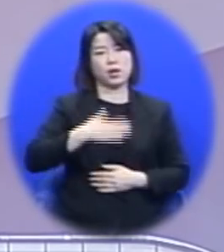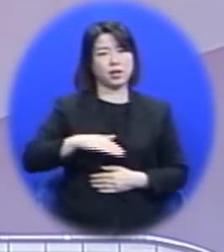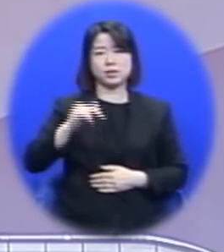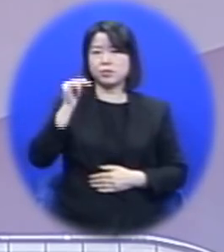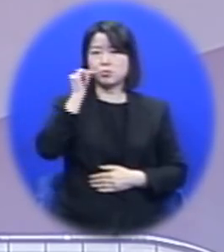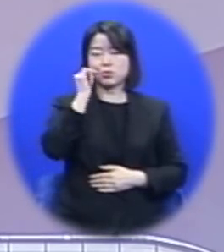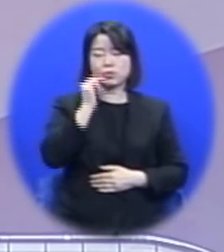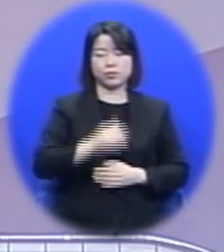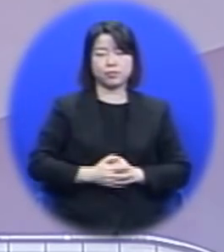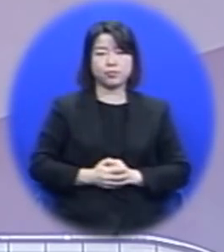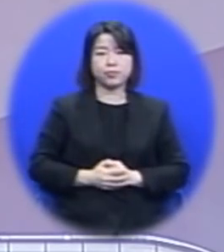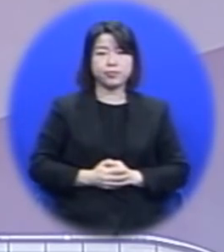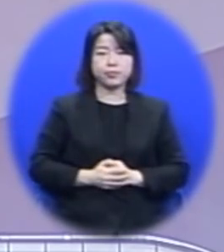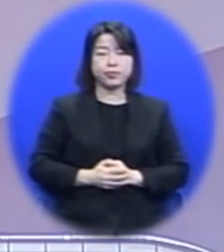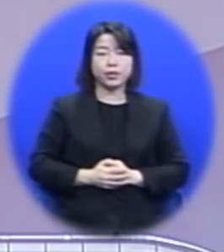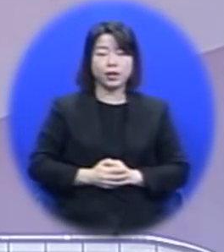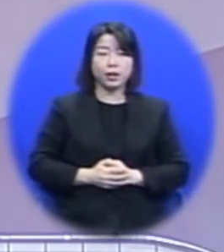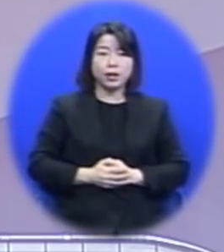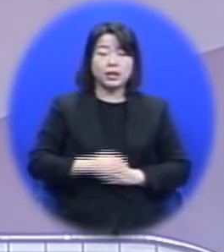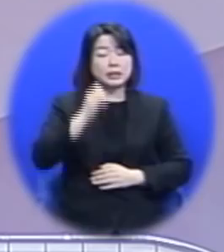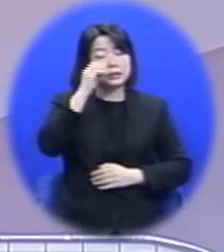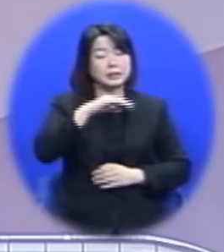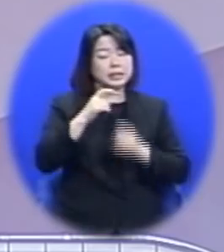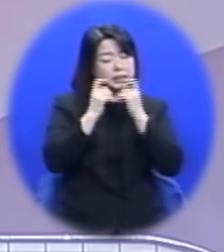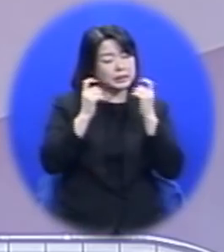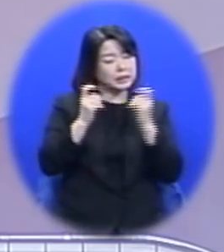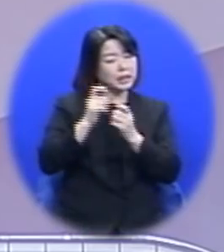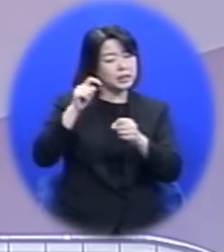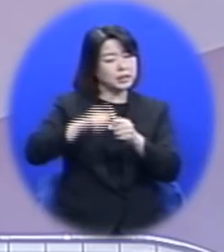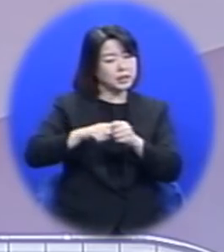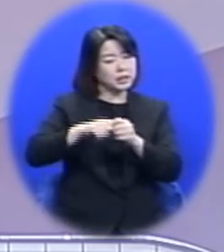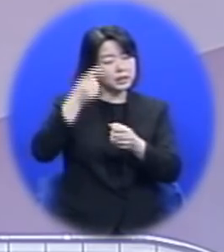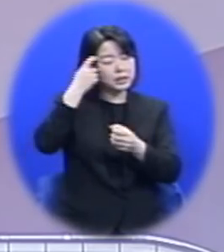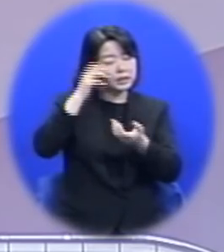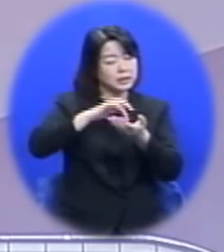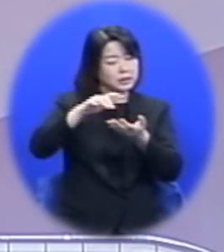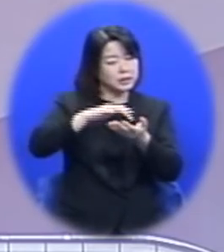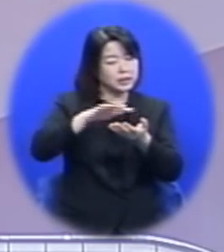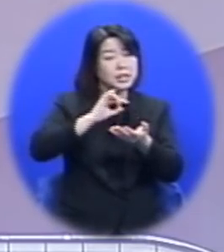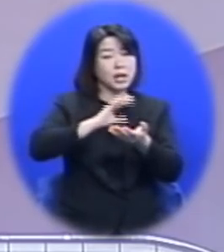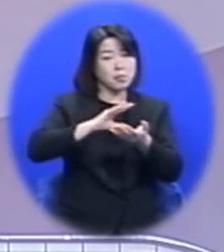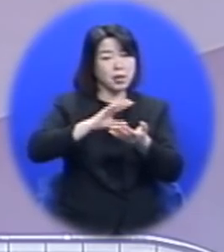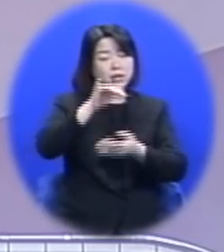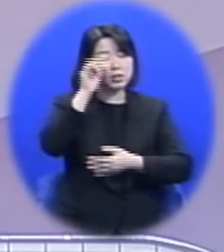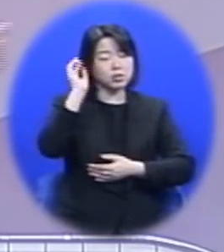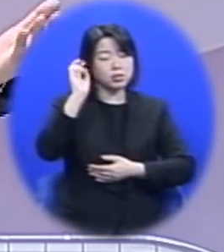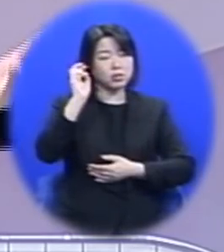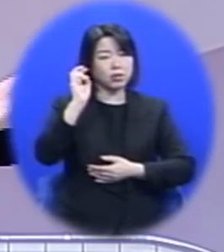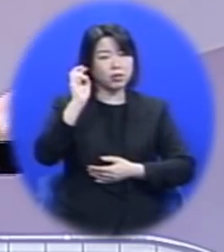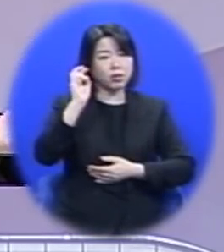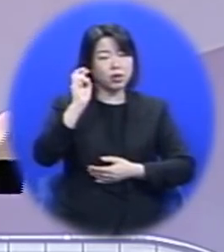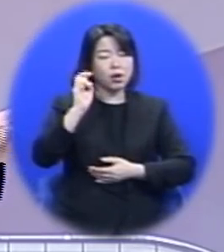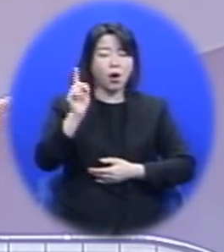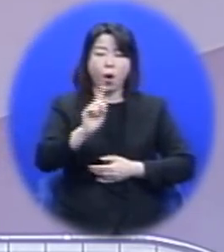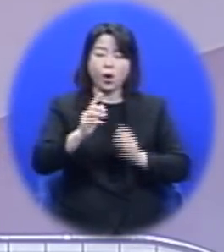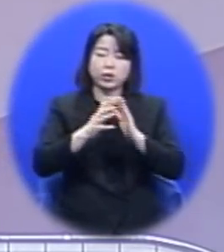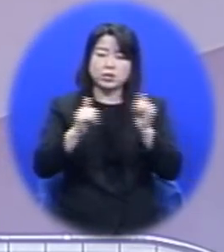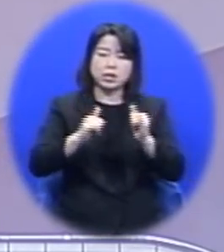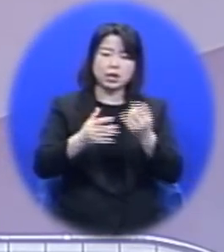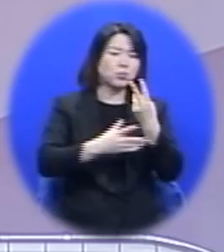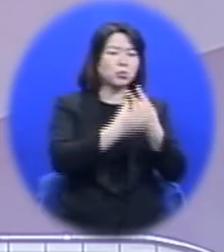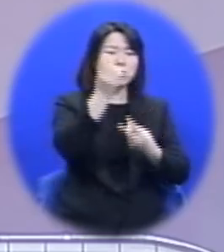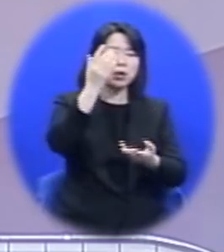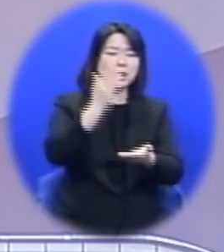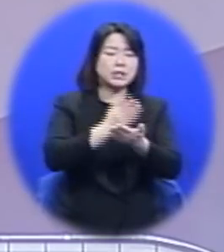것입니다. 그저 이기적인 계산만 있을 뿐이죠. 어떤 사람은 차라리 그냥 통일 안 되고 지내는 게 더